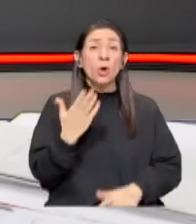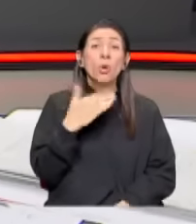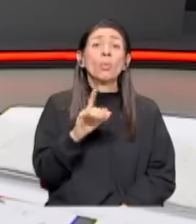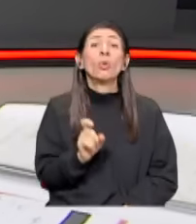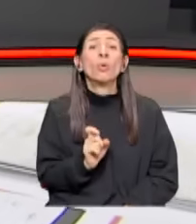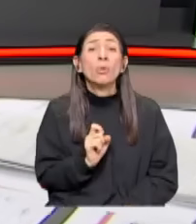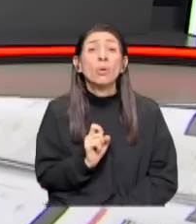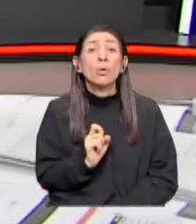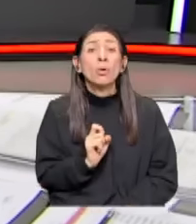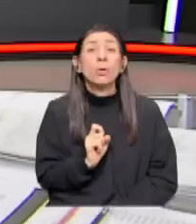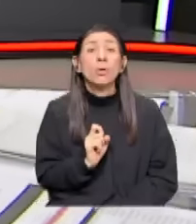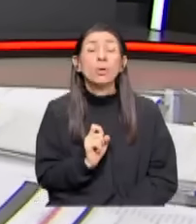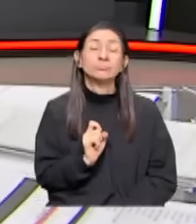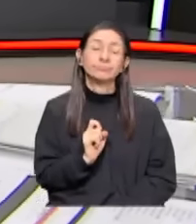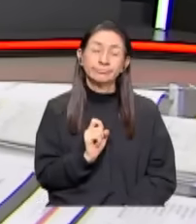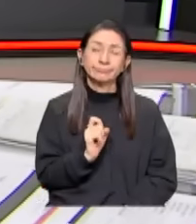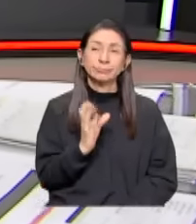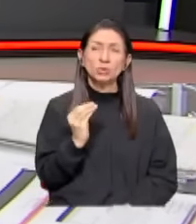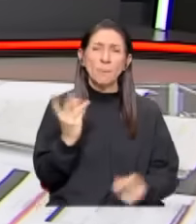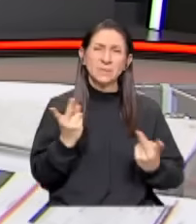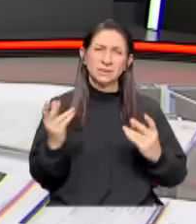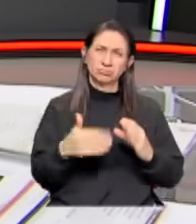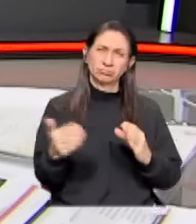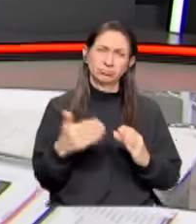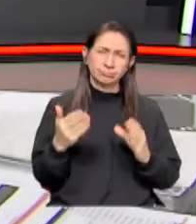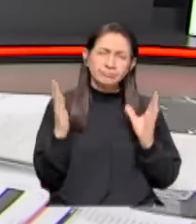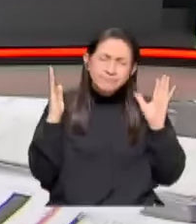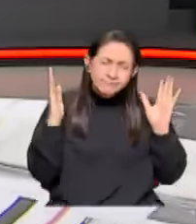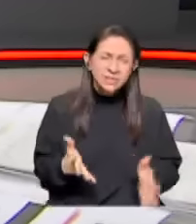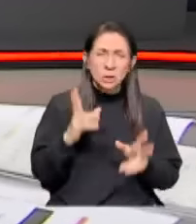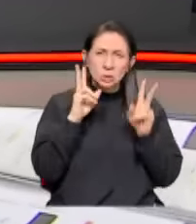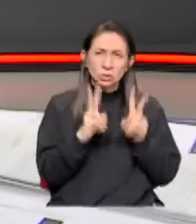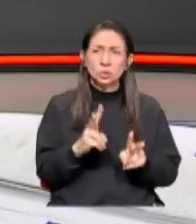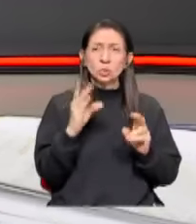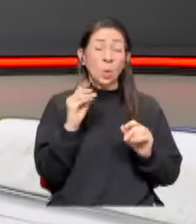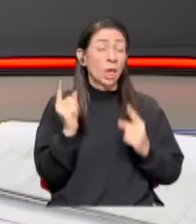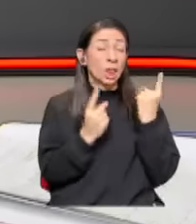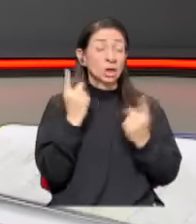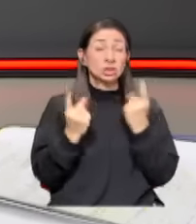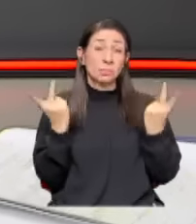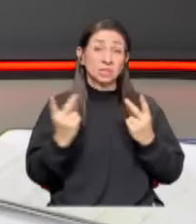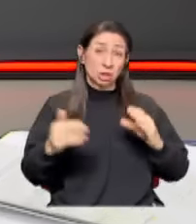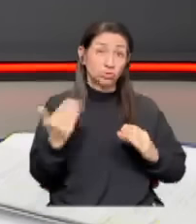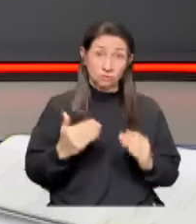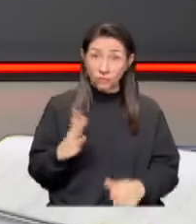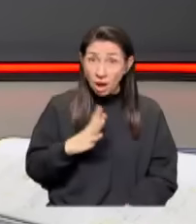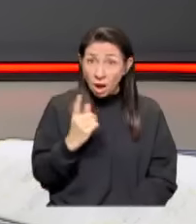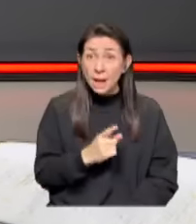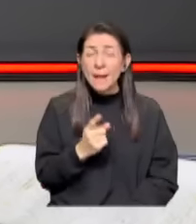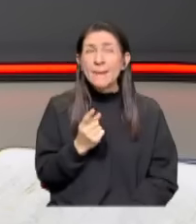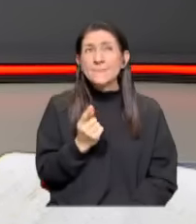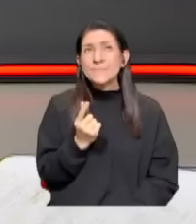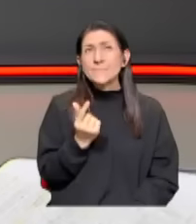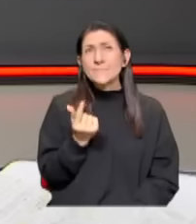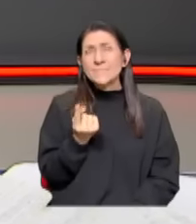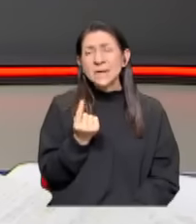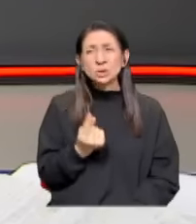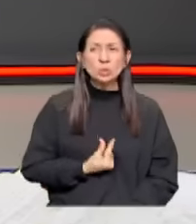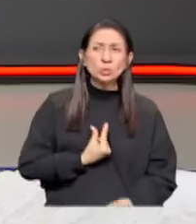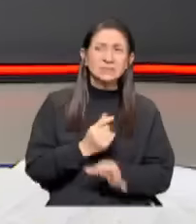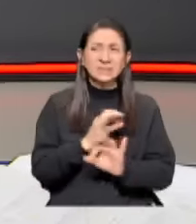mu? Çok mesaj var. Yani göreceksiniz, çok da ilginç mesajlar var. Bir miktar ümitsizlik de